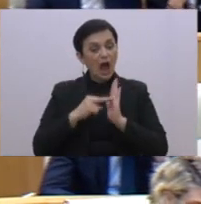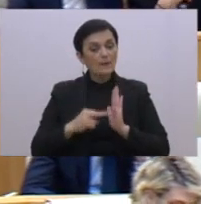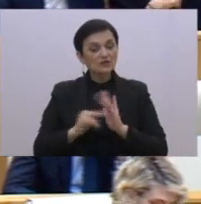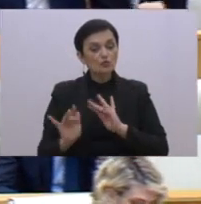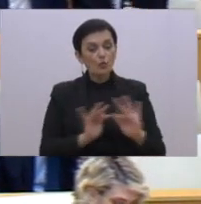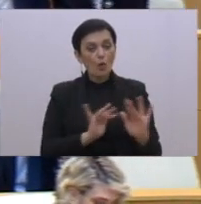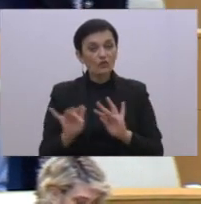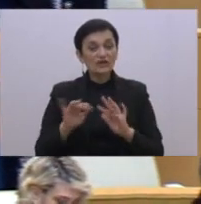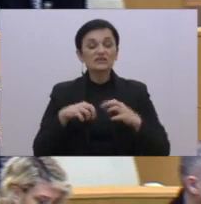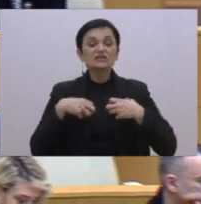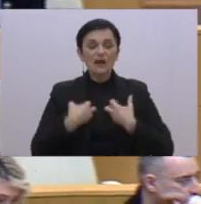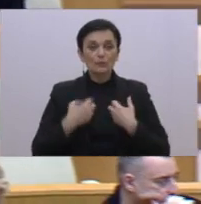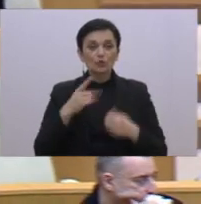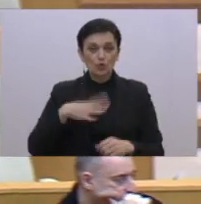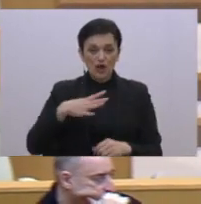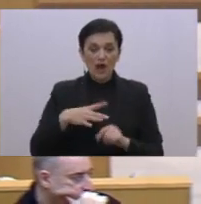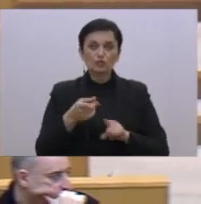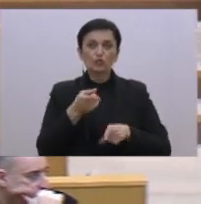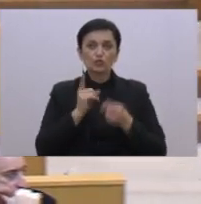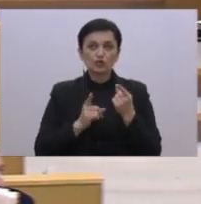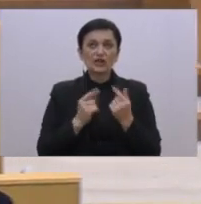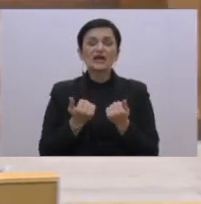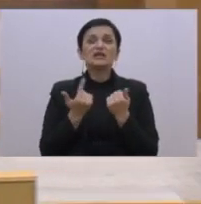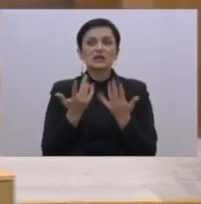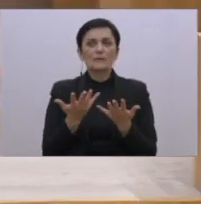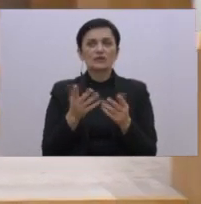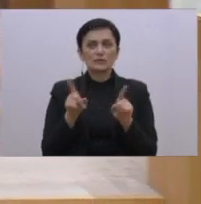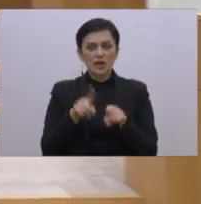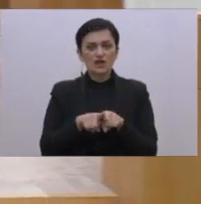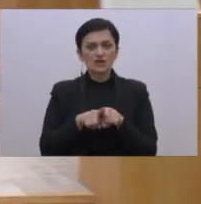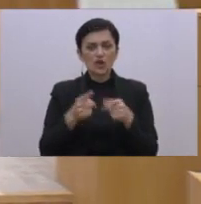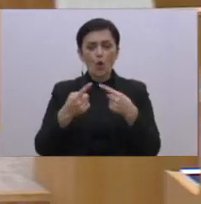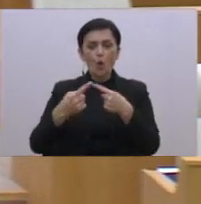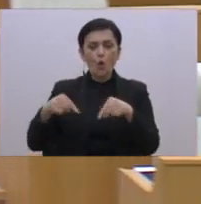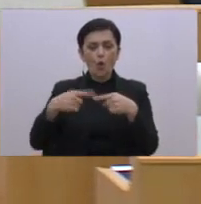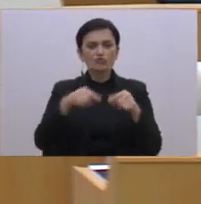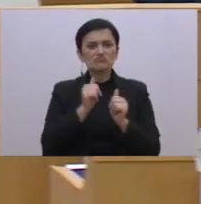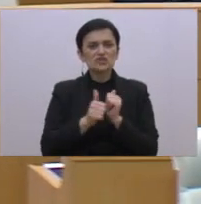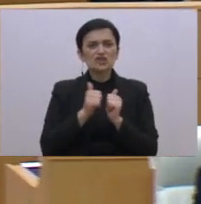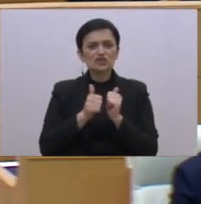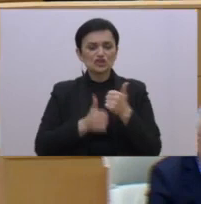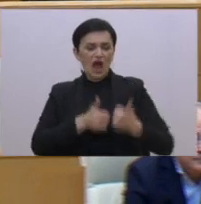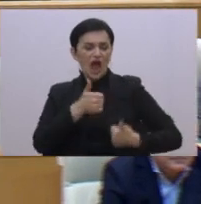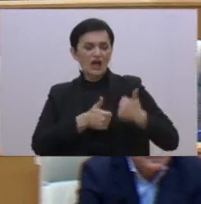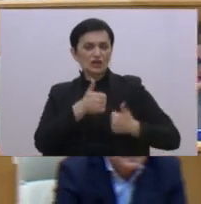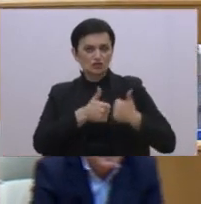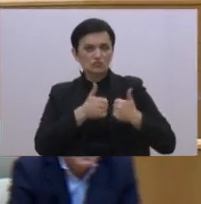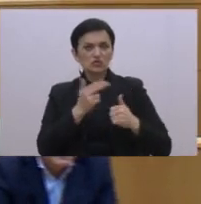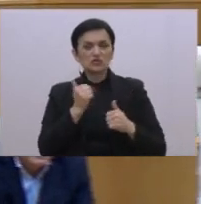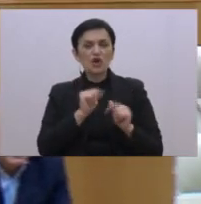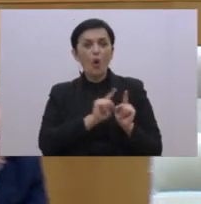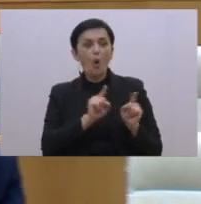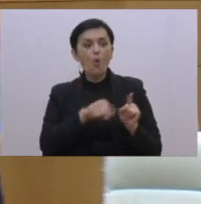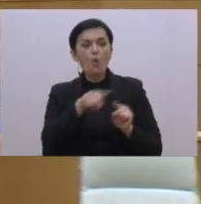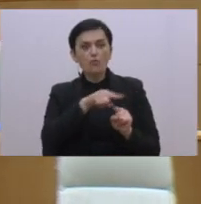მოვლენებს. სამწუხაროა, რომ ქართულ რეალობაში რამდენიმე ასეთი ორგანიზაცია ხშირად ეჯიბრება და ჯობნის კიდევაც